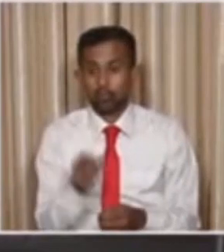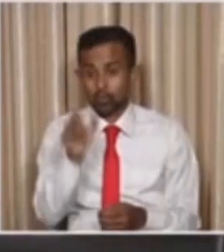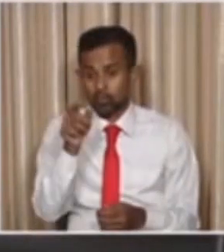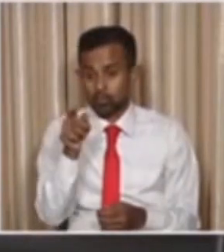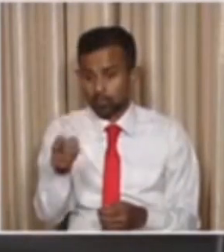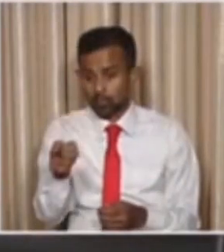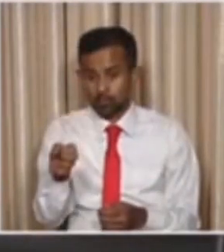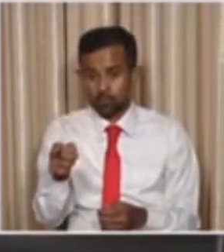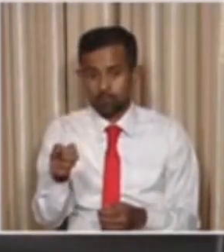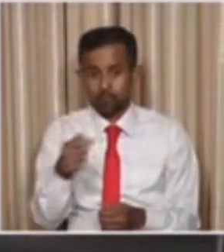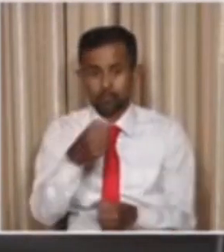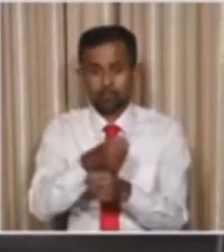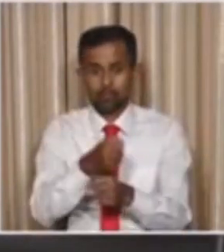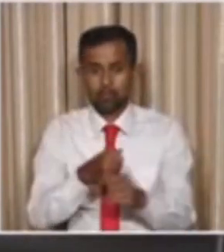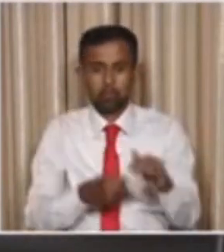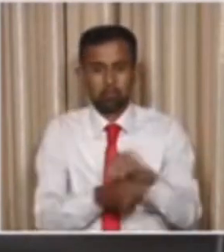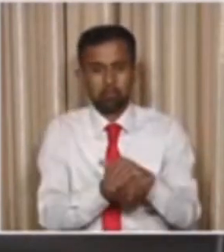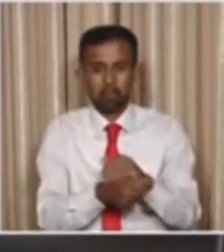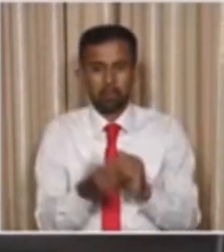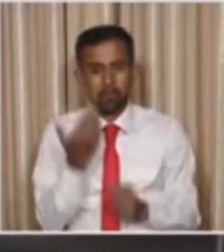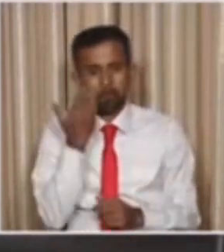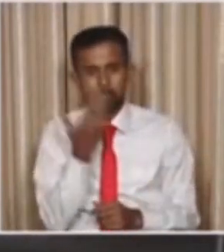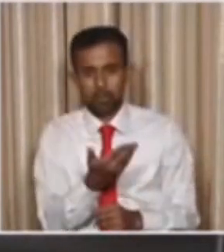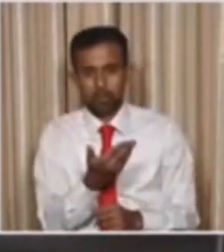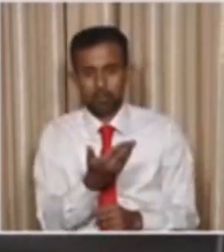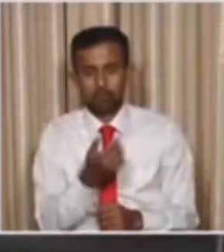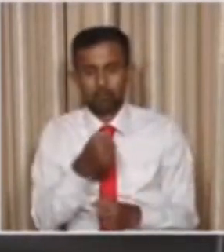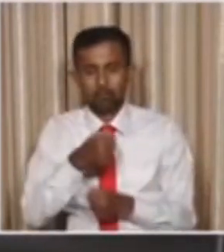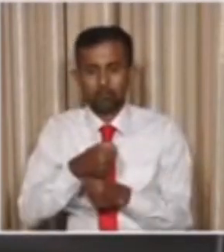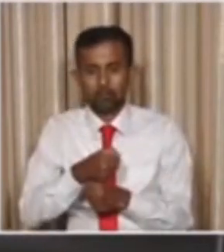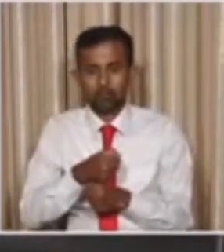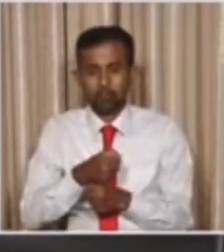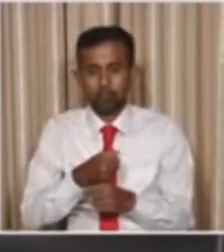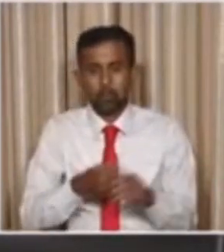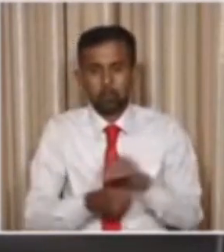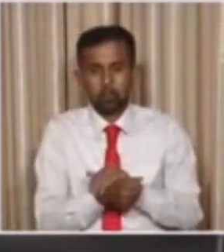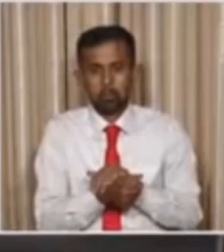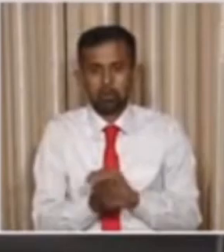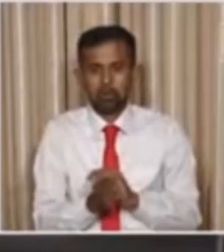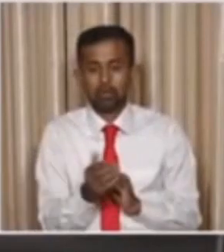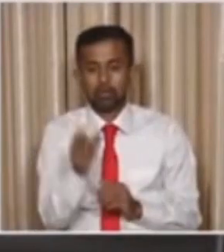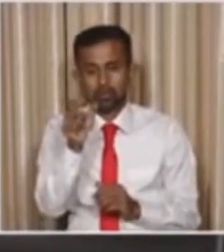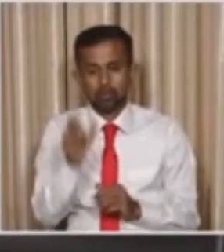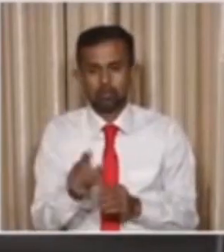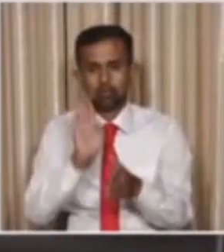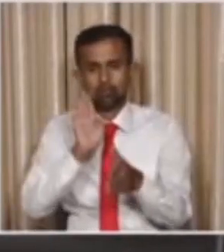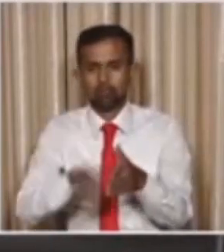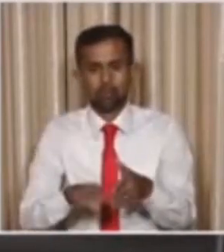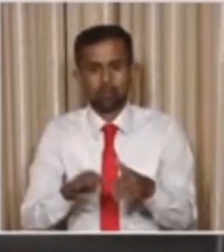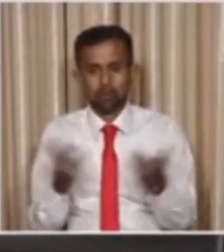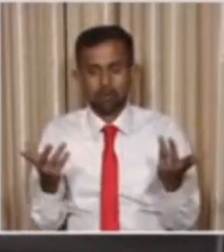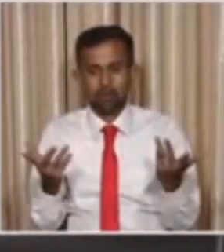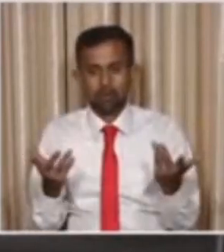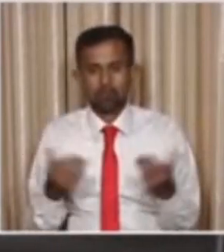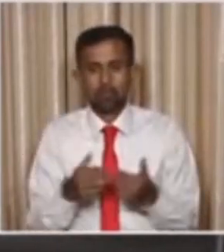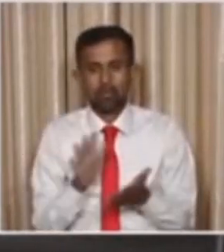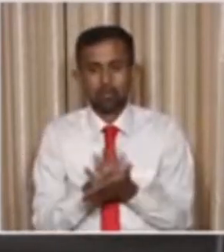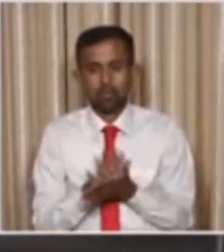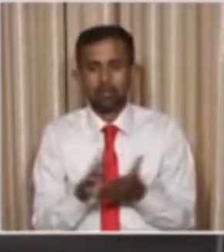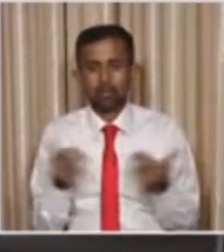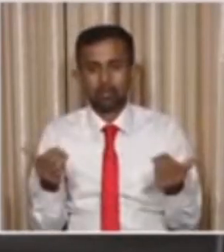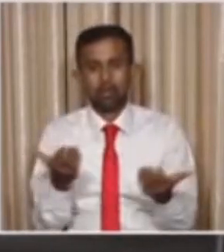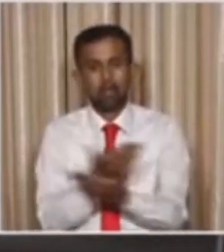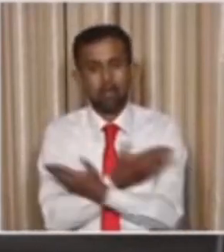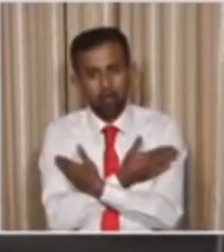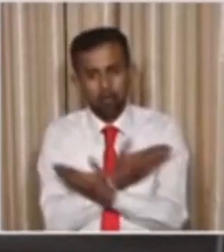भाई आंडूर कड़े अनुभव मट पे पेहदील आंडूरी आंडूर कड़े सर मैं तमुना से प्रतीक्षेप कर मम सत्री तमुना से आदर